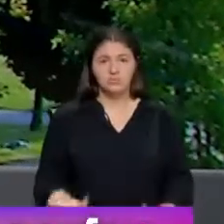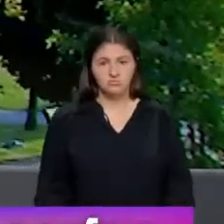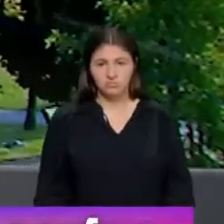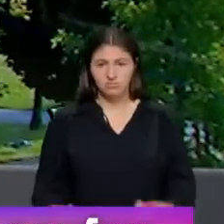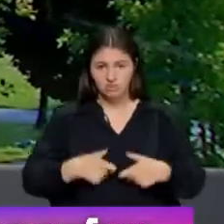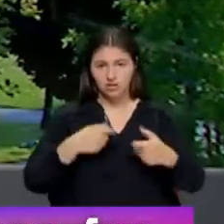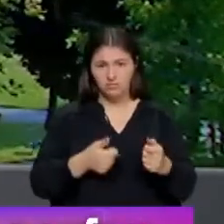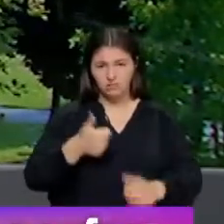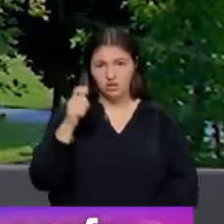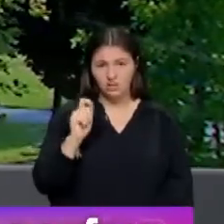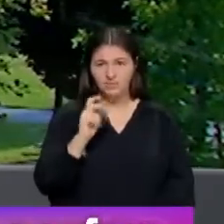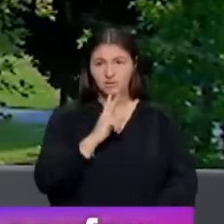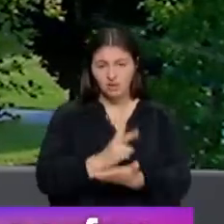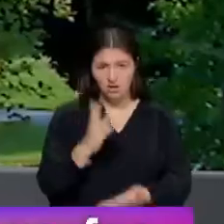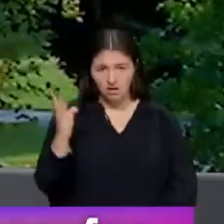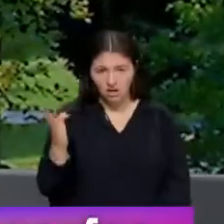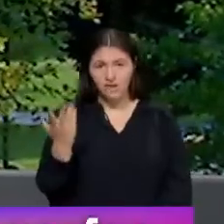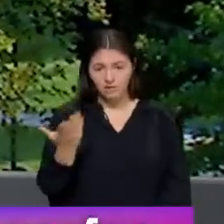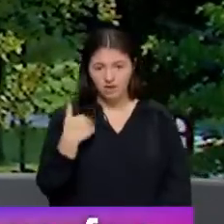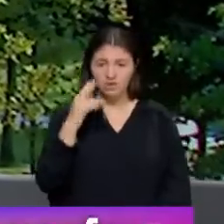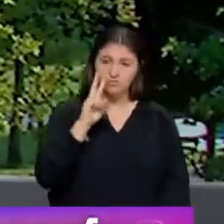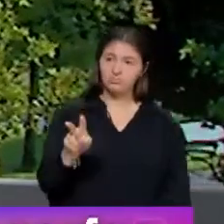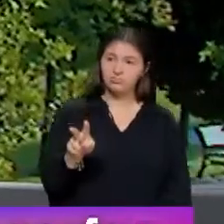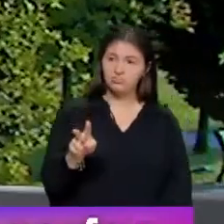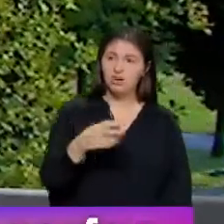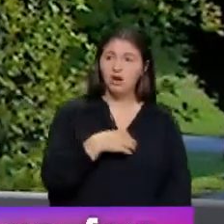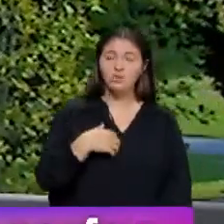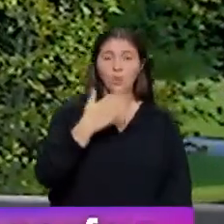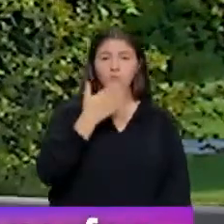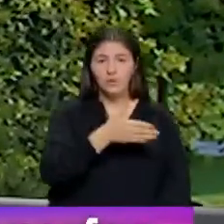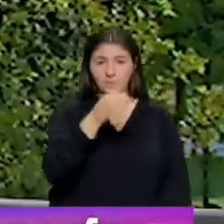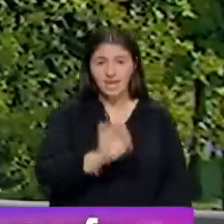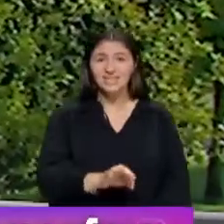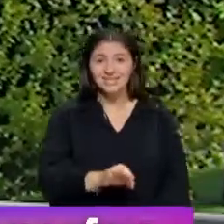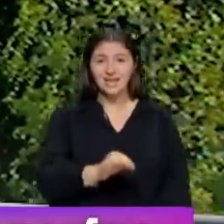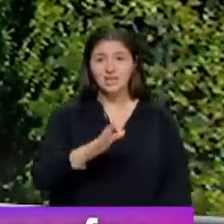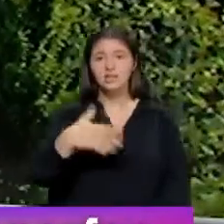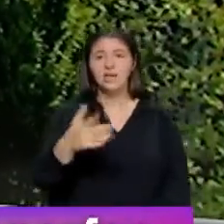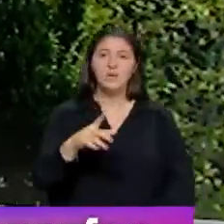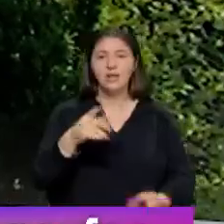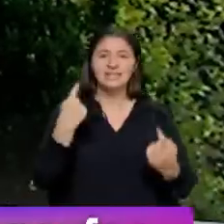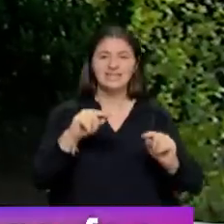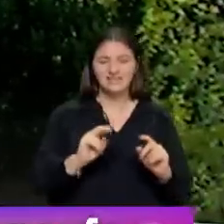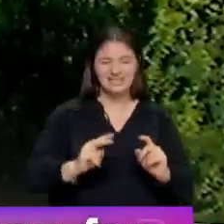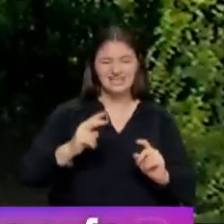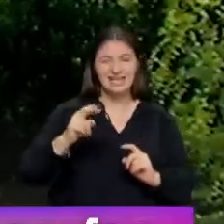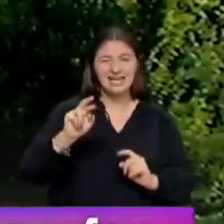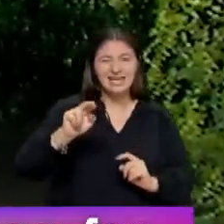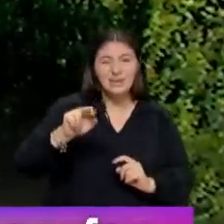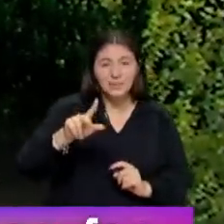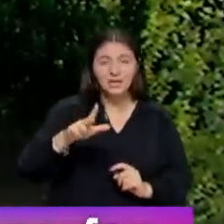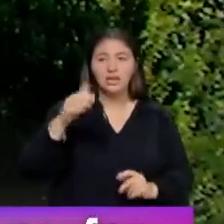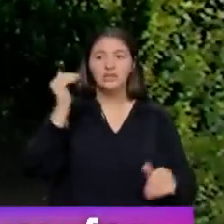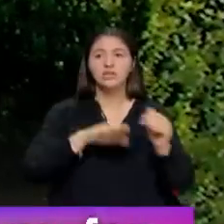milletin Bakanlığı'nın aldığı bir karar ve karşımızda Anaokullarında başlandı diğer böyle sınıflara da geçecek gibiydi